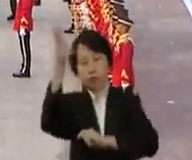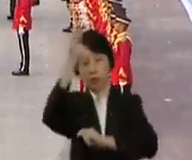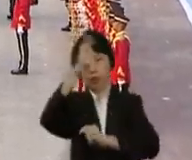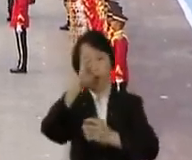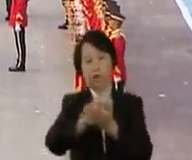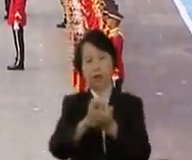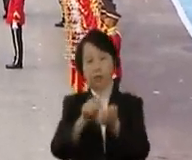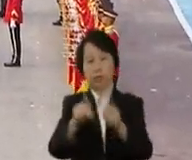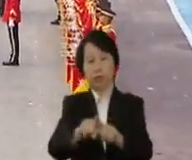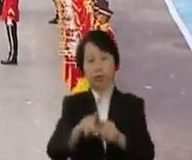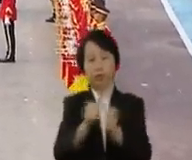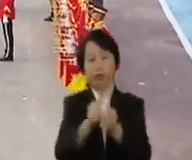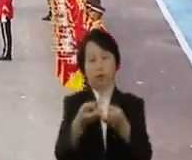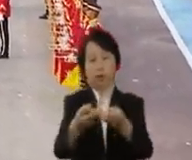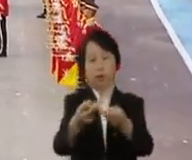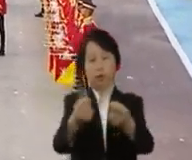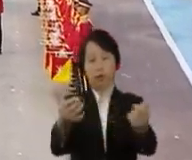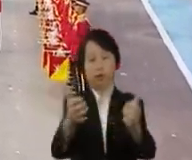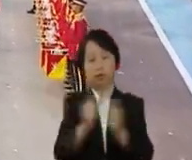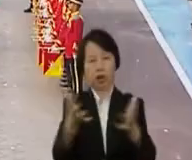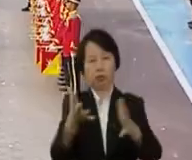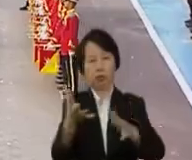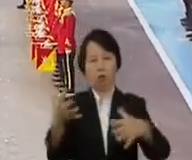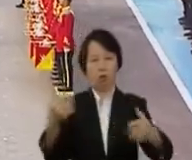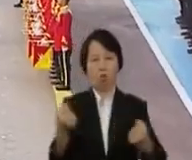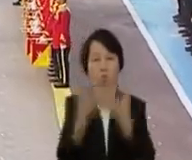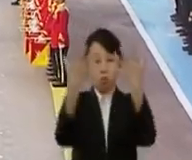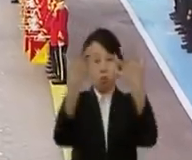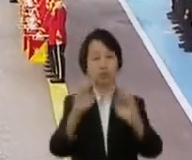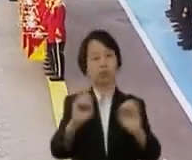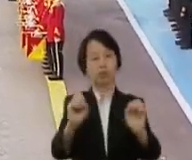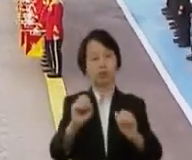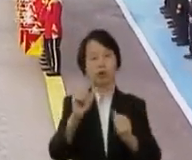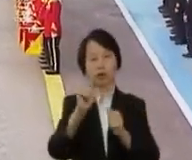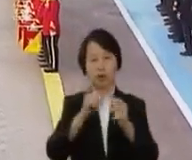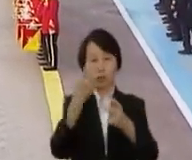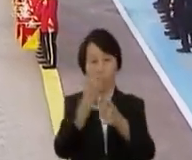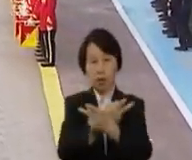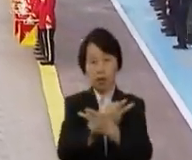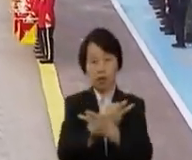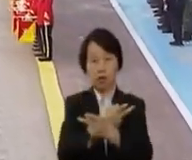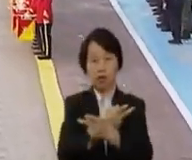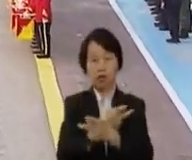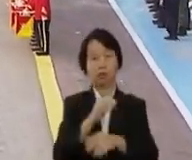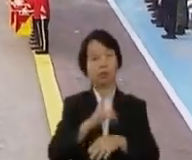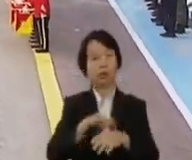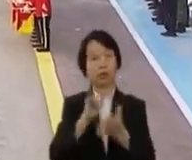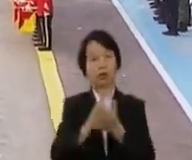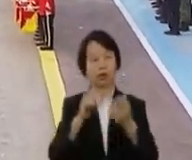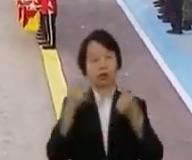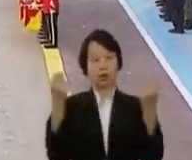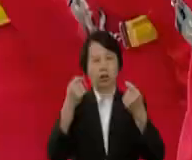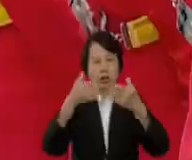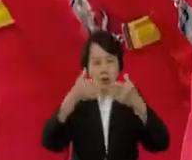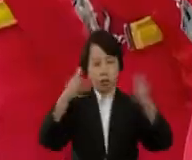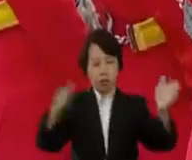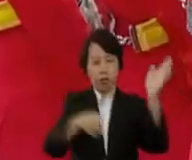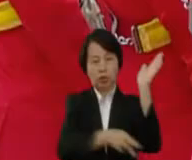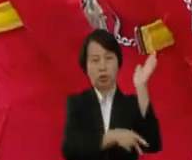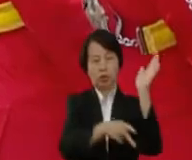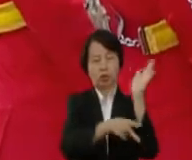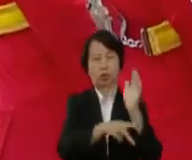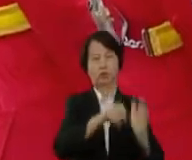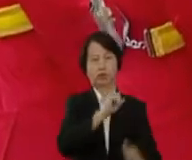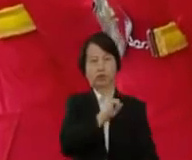itu berlaku dengan lancar tanpa sebarang kekacauan. Dan setiap kali ketika istiadat pembukaan parlimen,